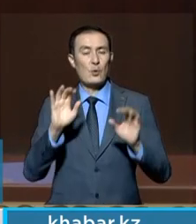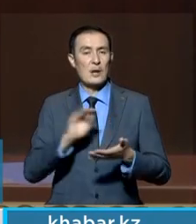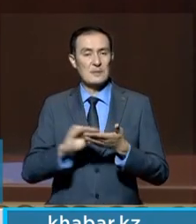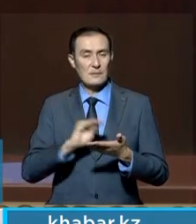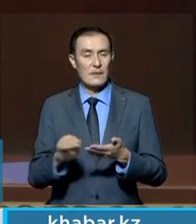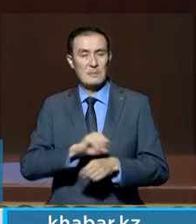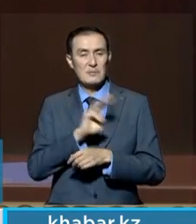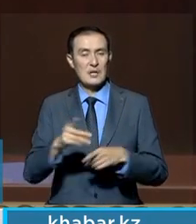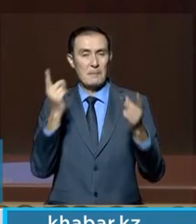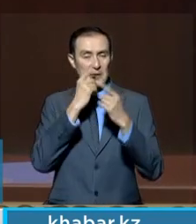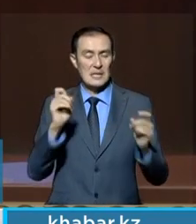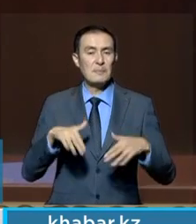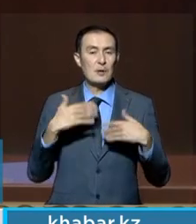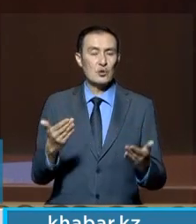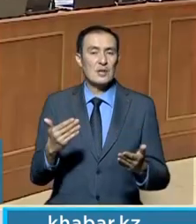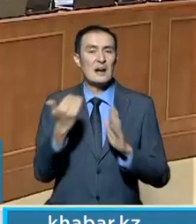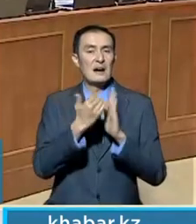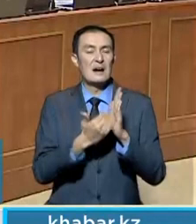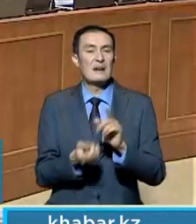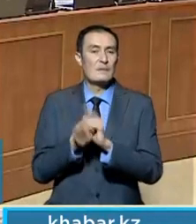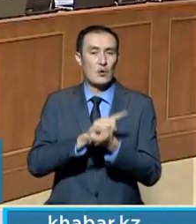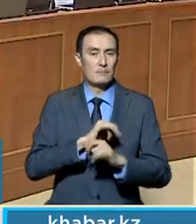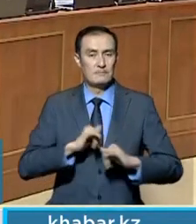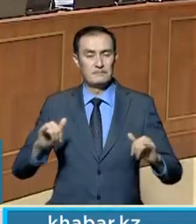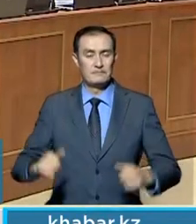обеспечению послания и предложенных реформ.